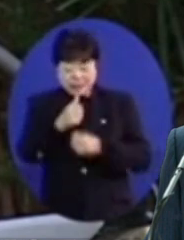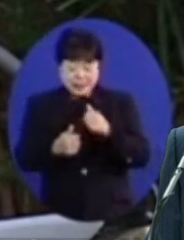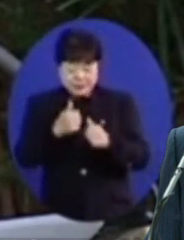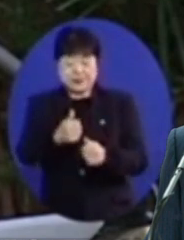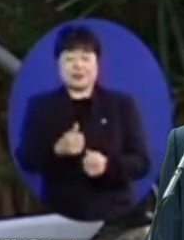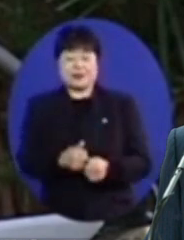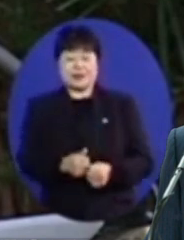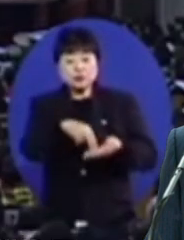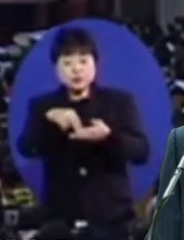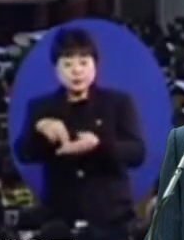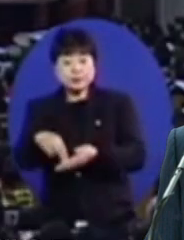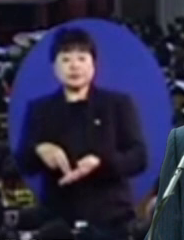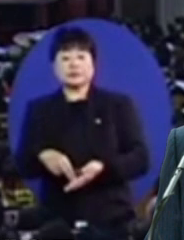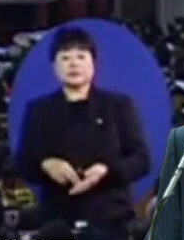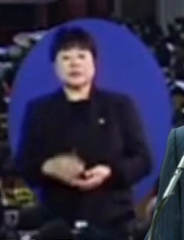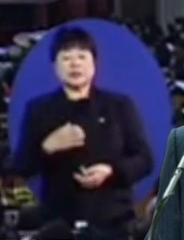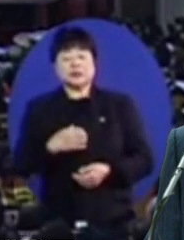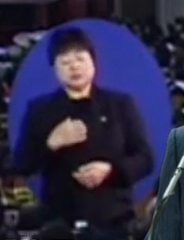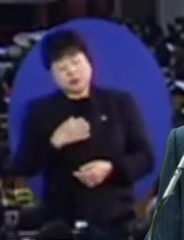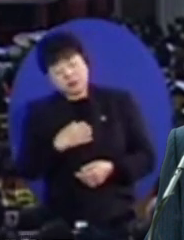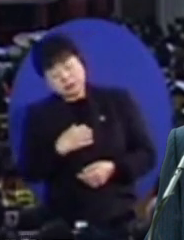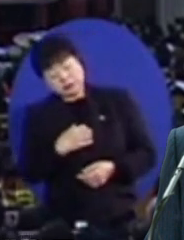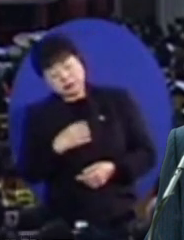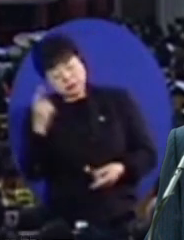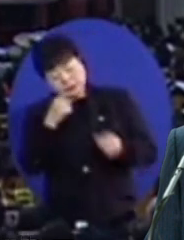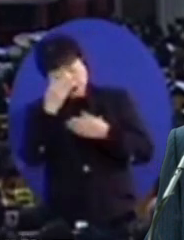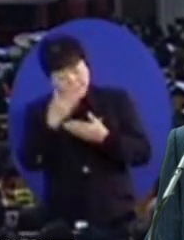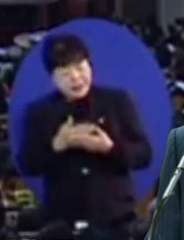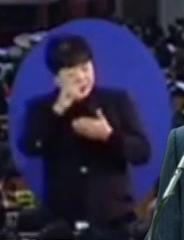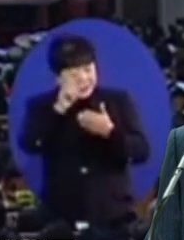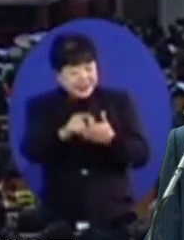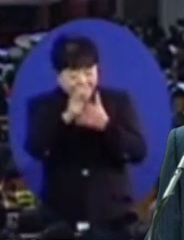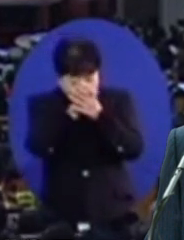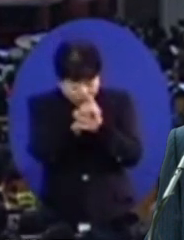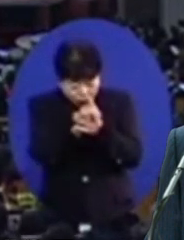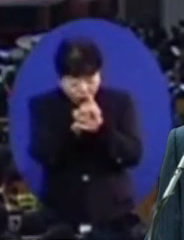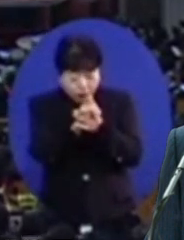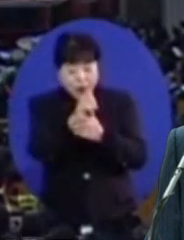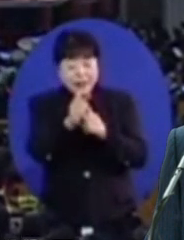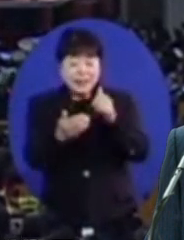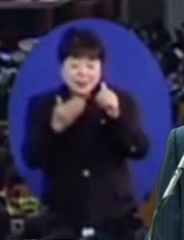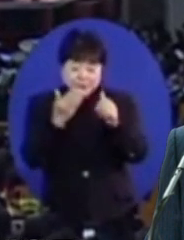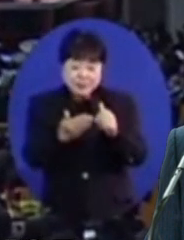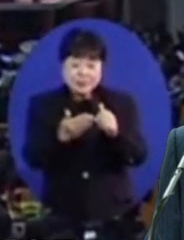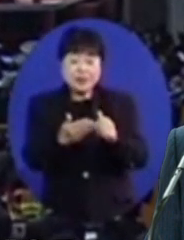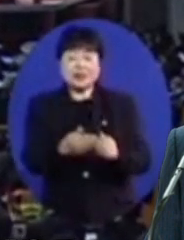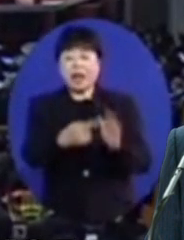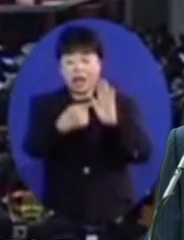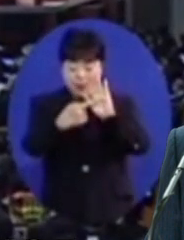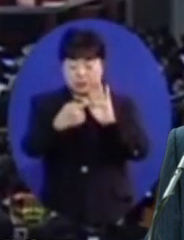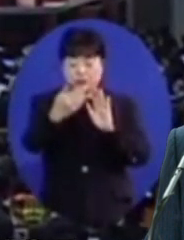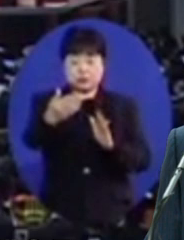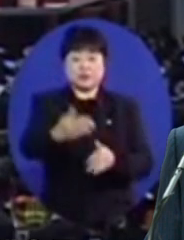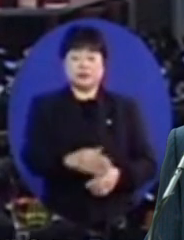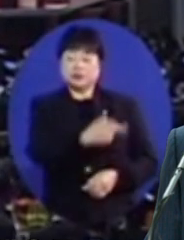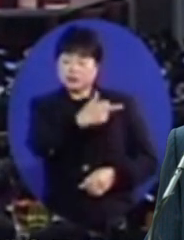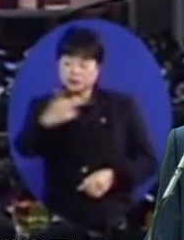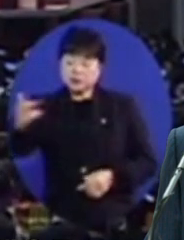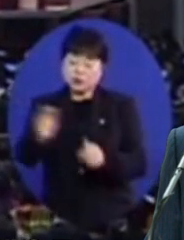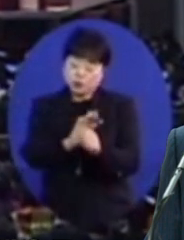틀어 놓으라는 것입니다 근심 고독감 상신을 받았을 때 기도하며 모든 것을 하나님 앞에 틀어 놓으면